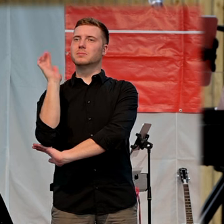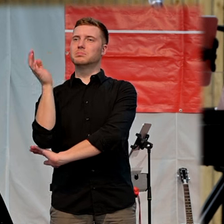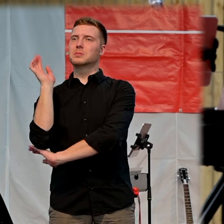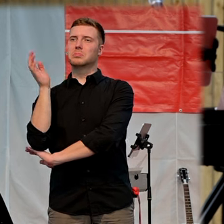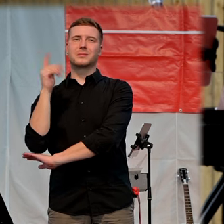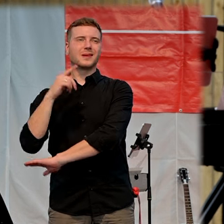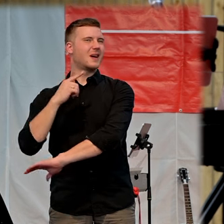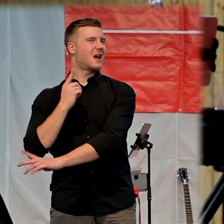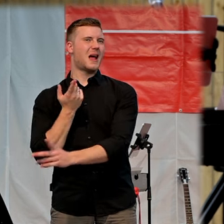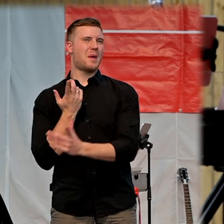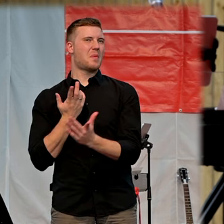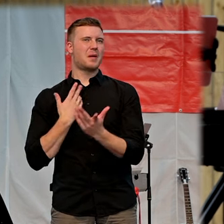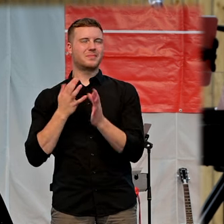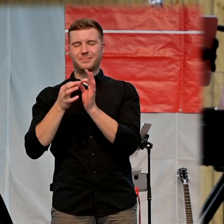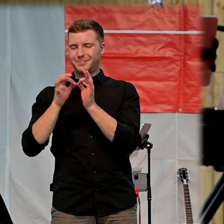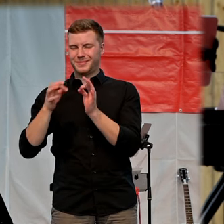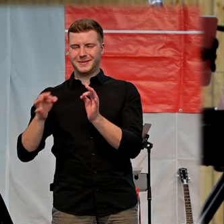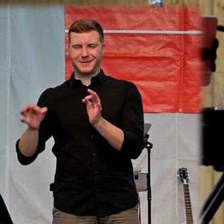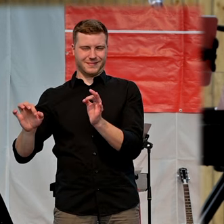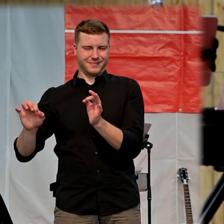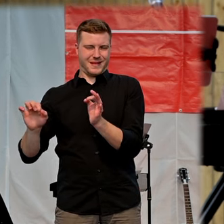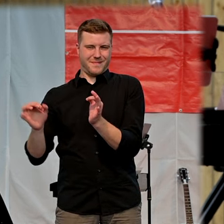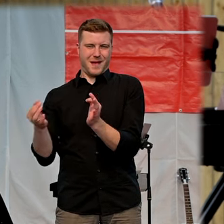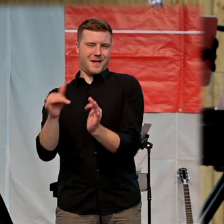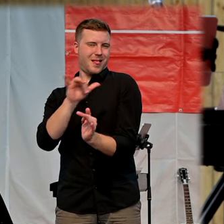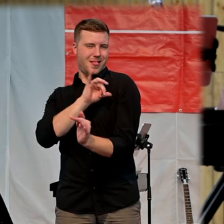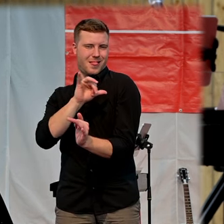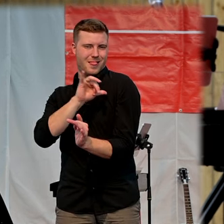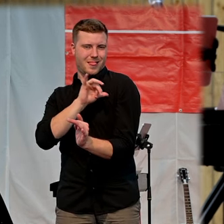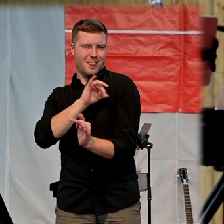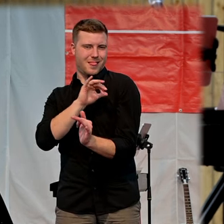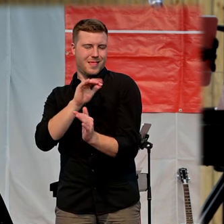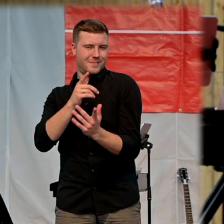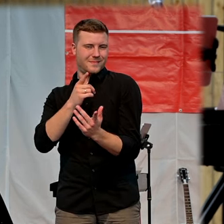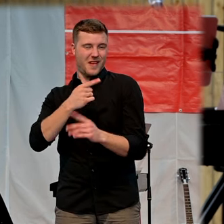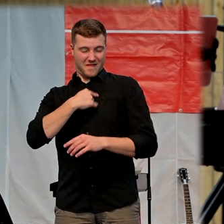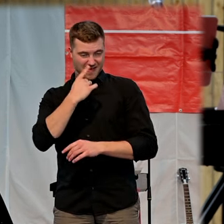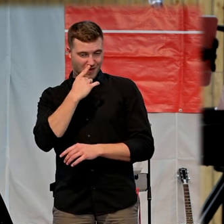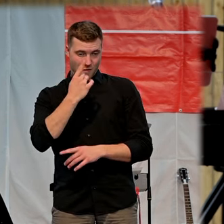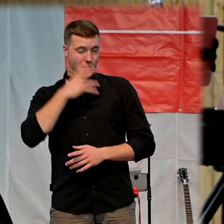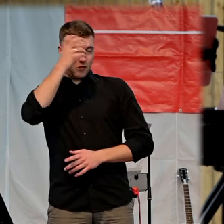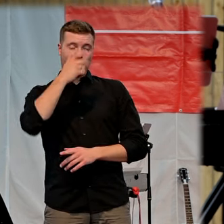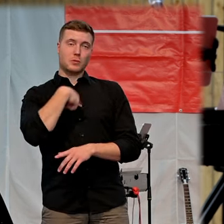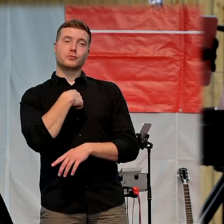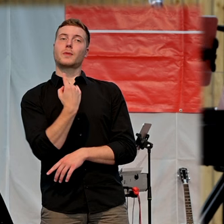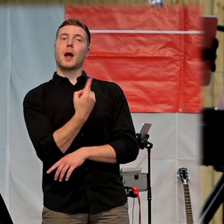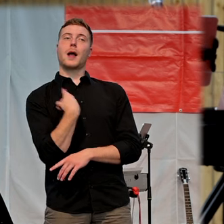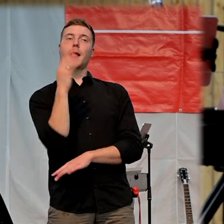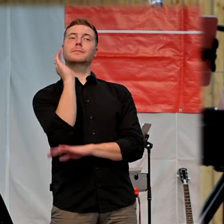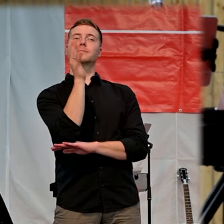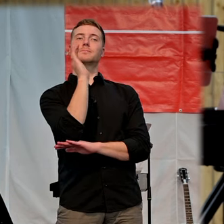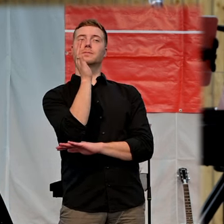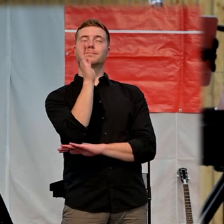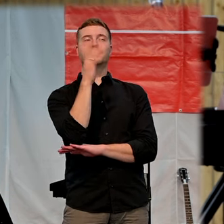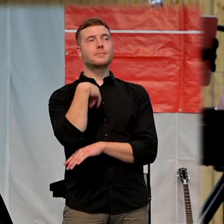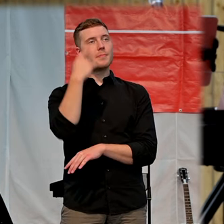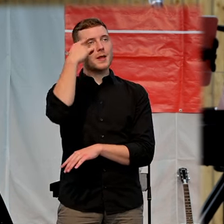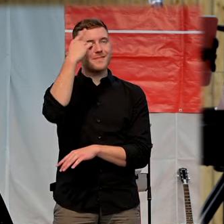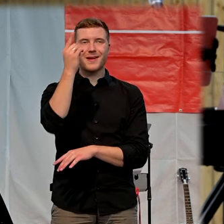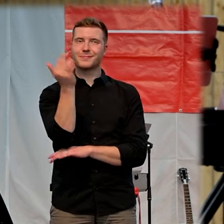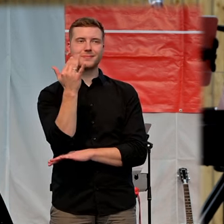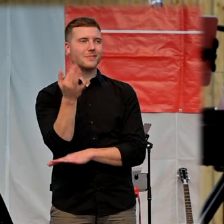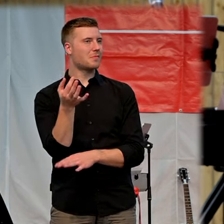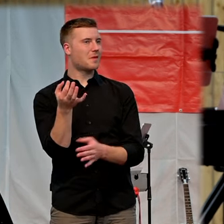Menschen. Es braucht Kraft Gottes. Und das ist mit dem Namen Jesus verbunden.